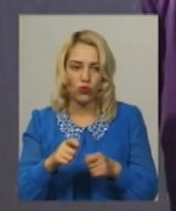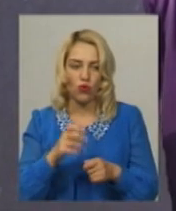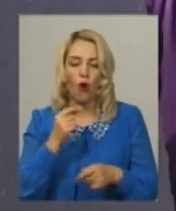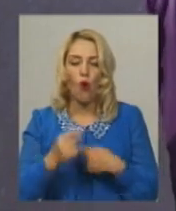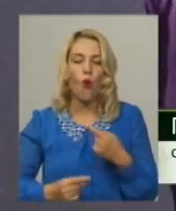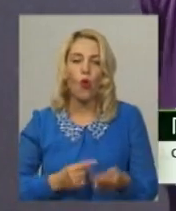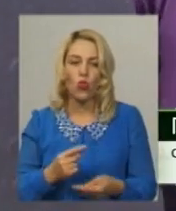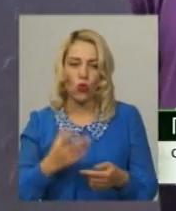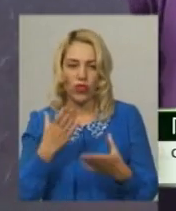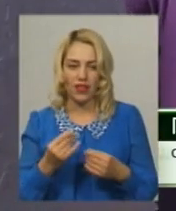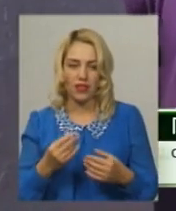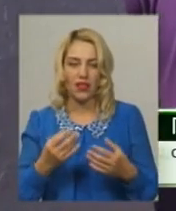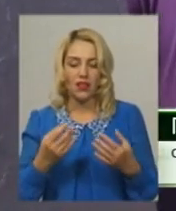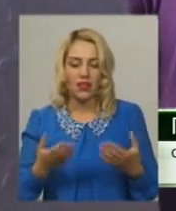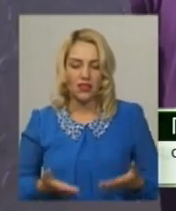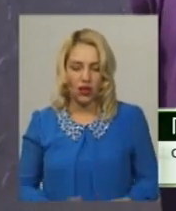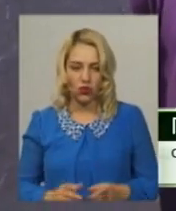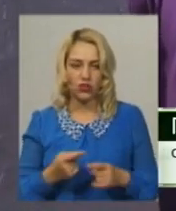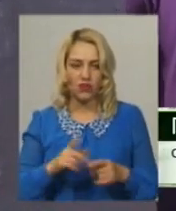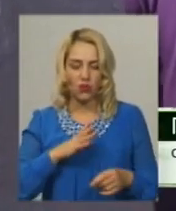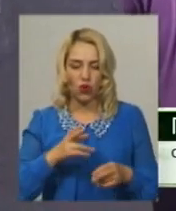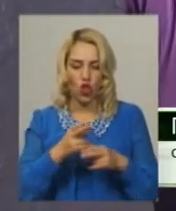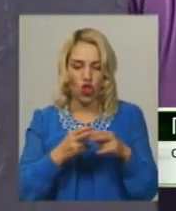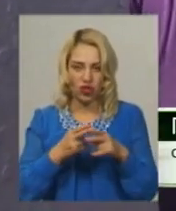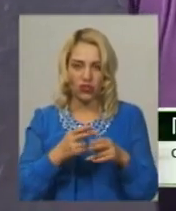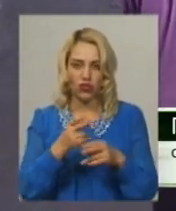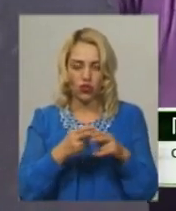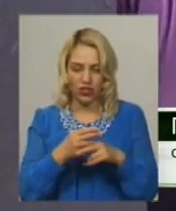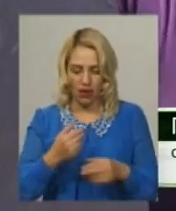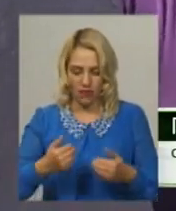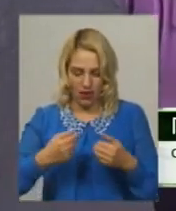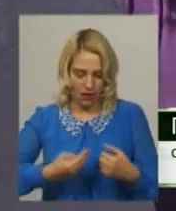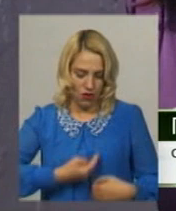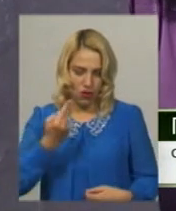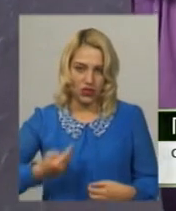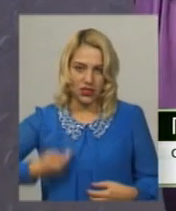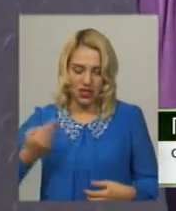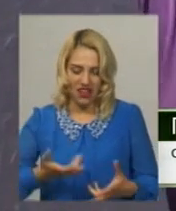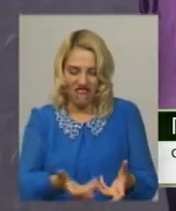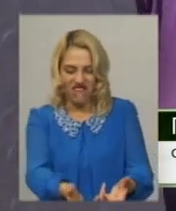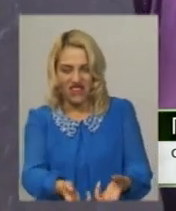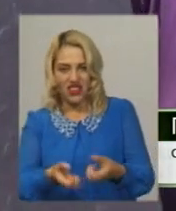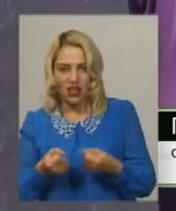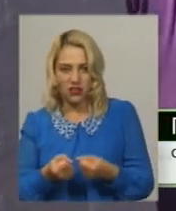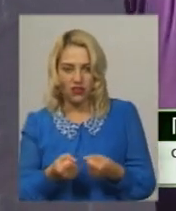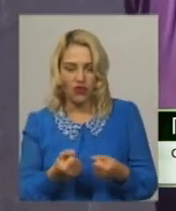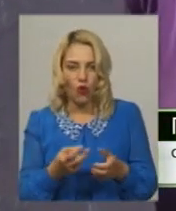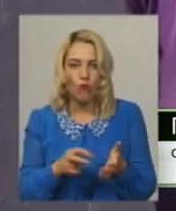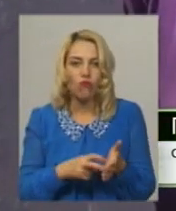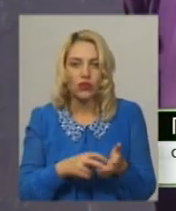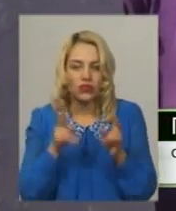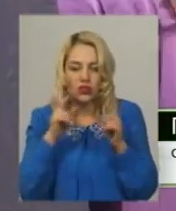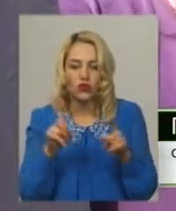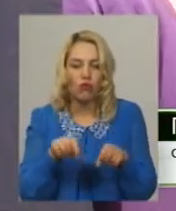Вони розрізали ножем, це ж вони були пристібнуті ремні, вони розрізали і їх відтаскували, боялися в одному положенні, бо не знали,